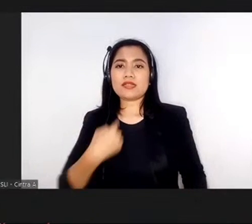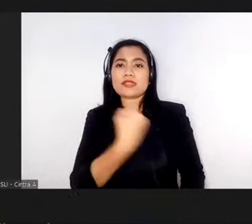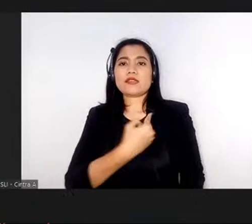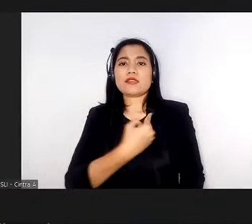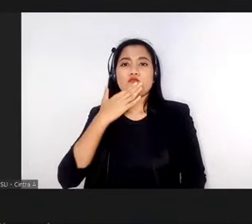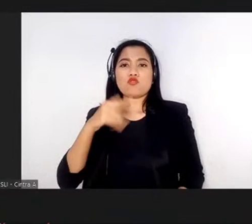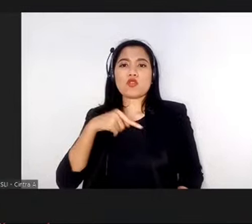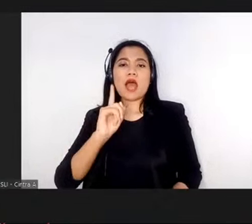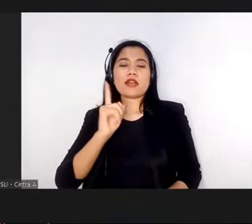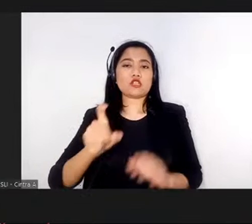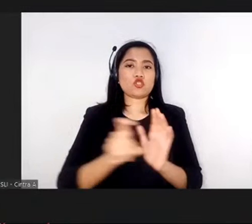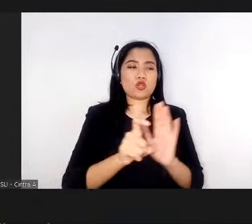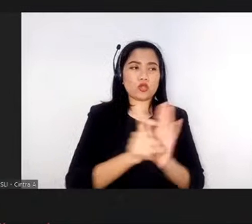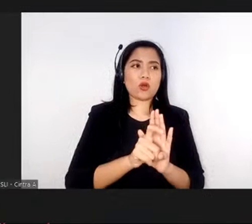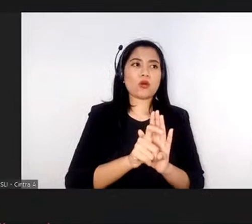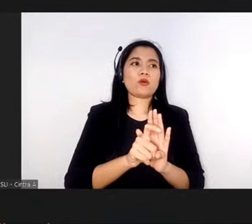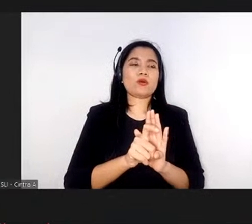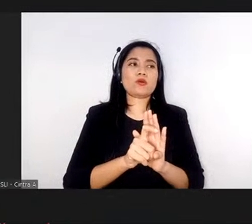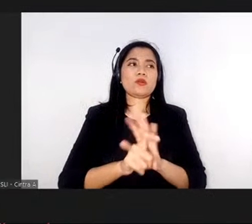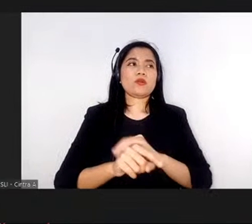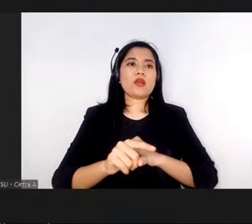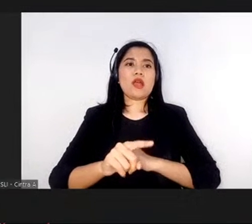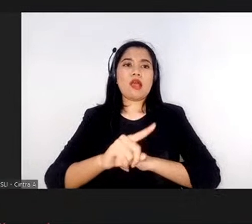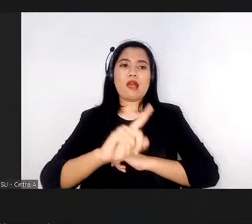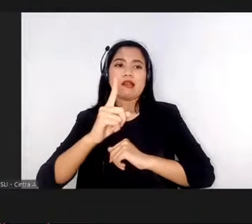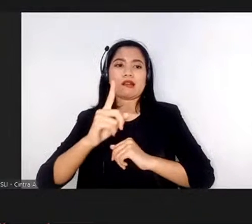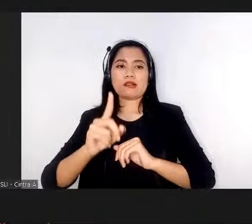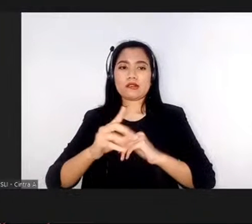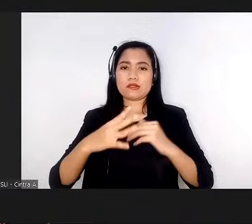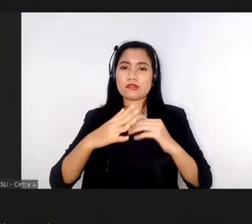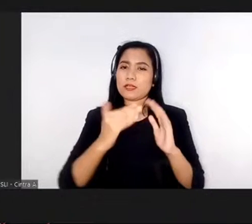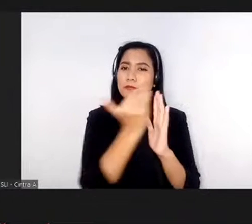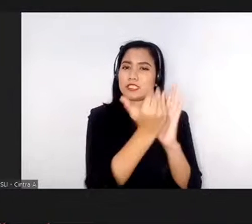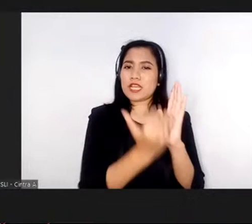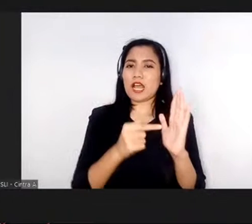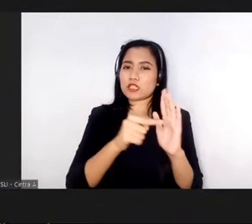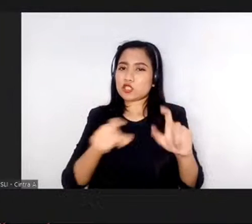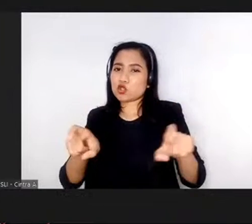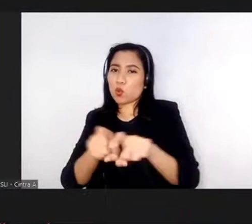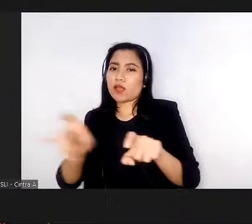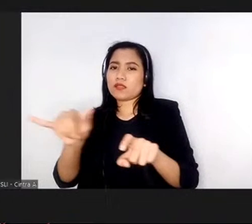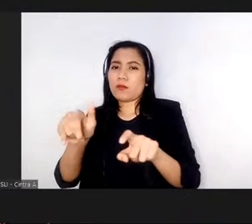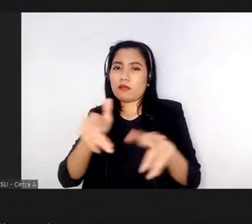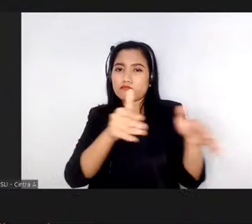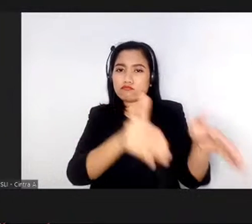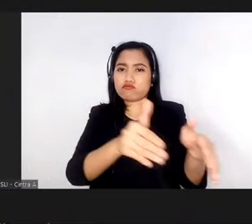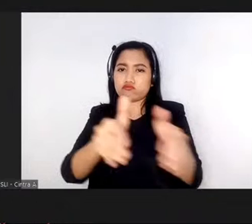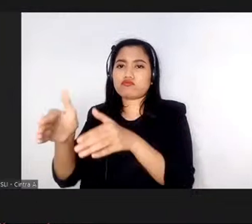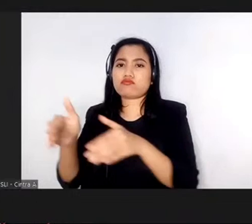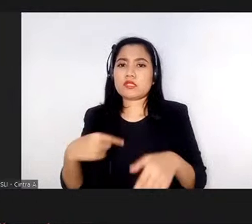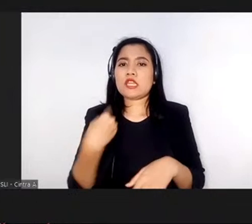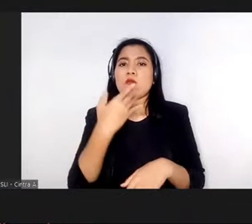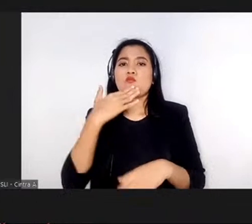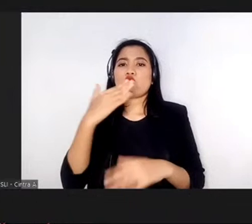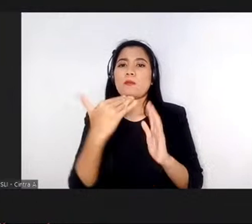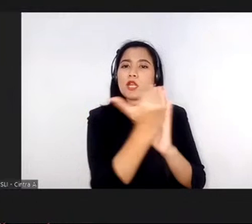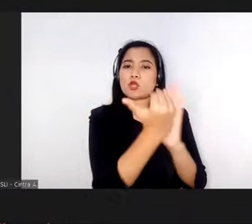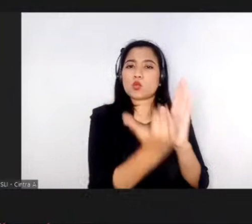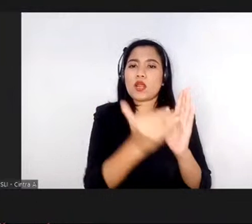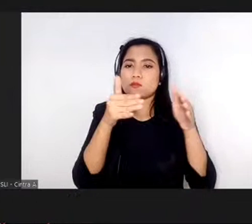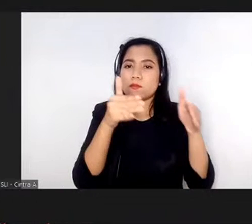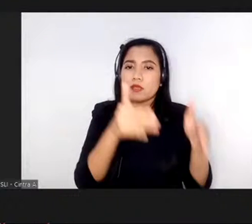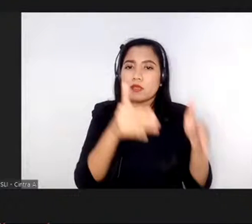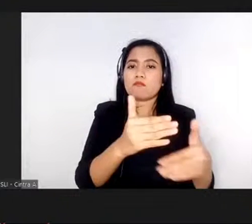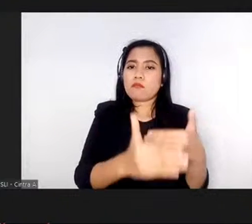misalnya eh kebijakan ber berkaitan dengan sektor yang ada Dan kami memiliki kebijakan spesifik kebijakan keberlanjutan